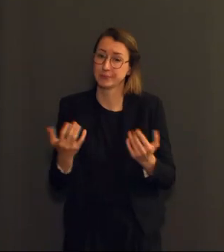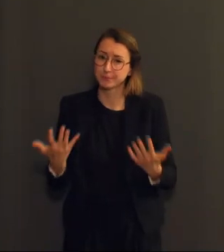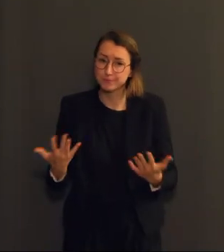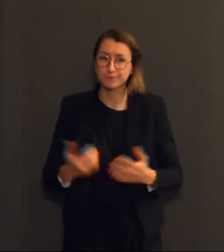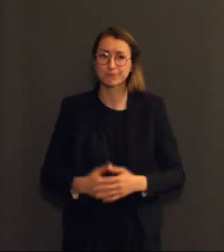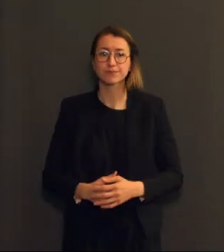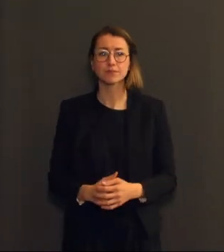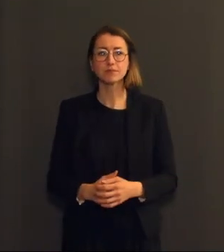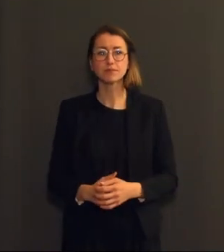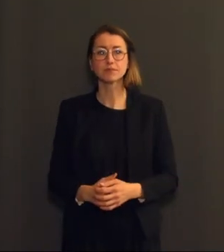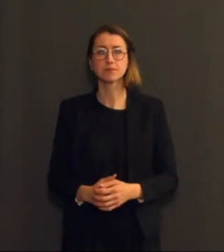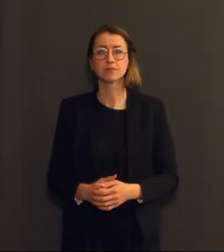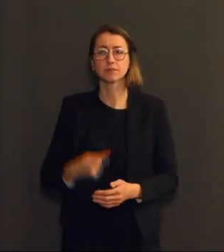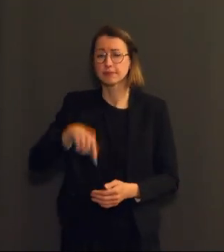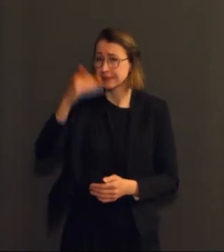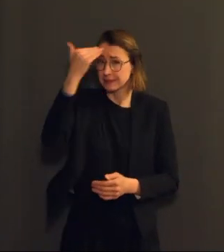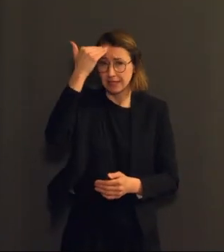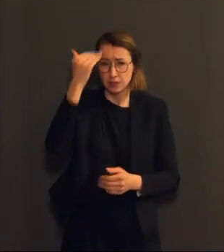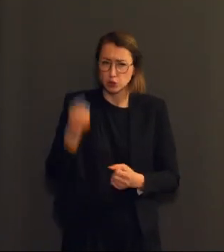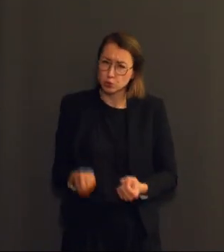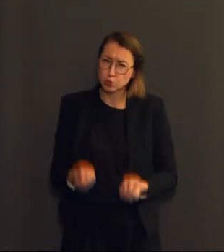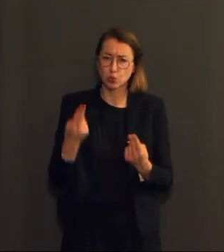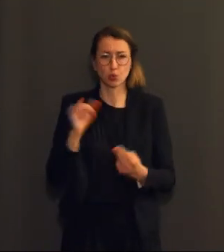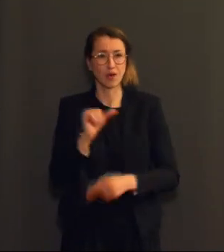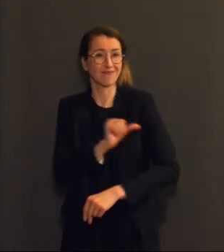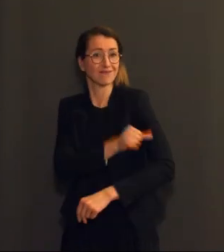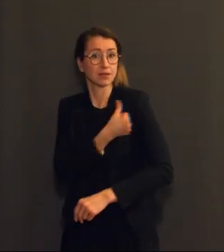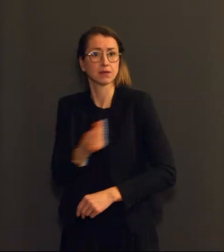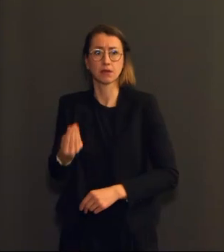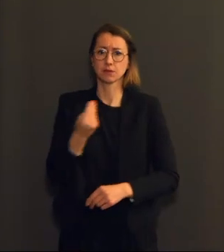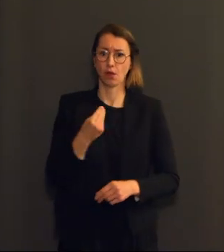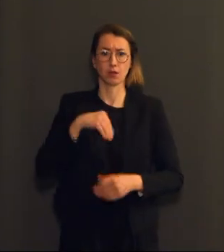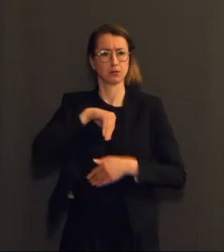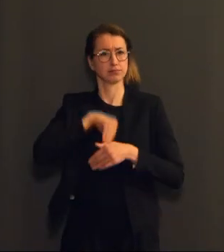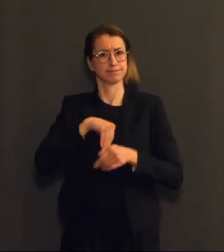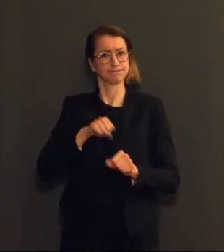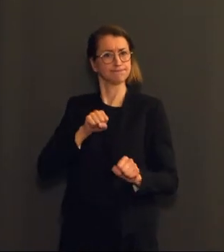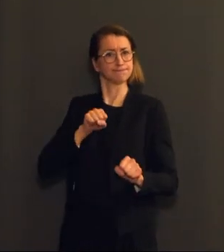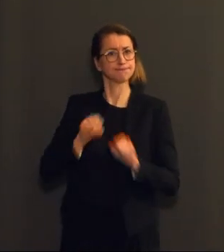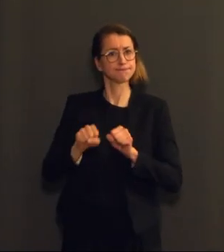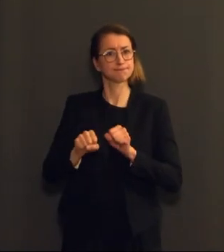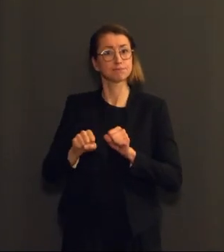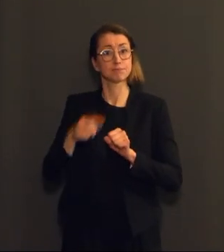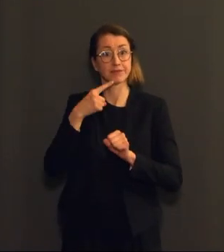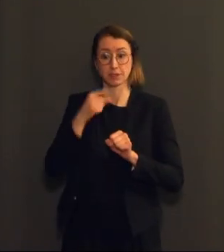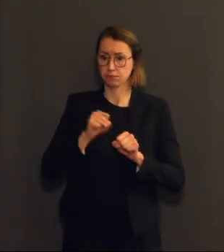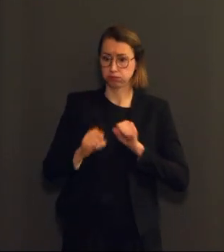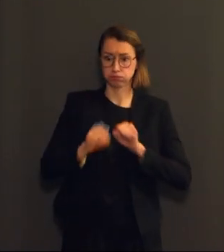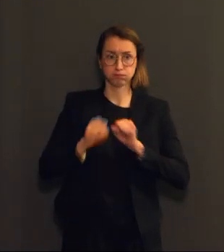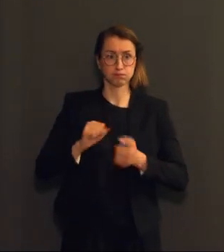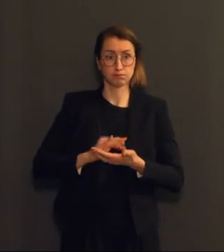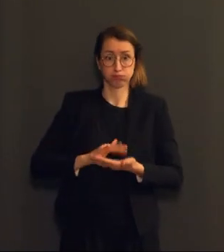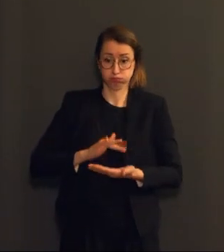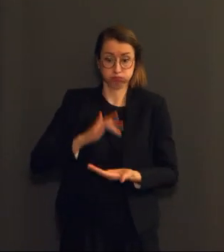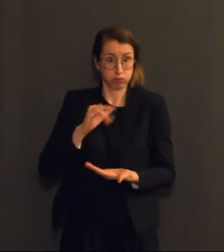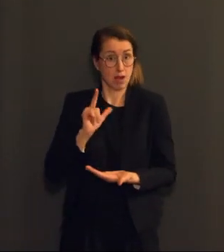a une autre forme de l'immunité qui se développe, qui n'est pas simplement celle des anticorps, celle qu'on appelle l'immunité humorale, mais